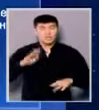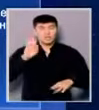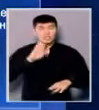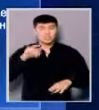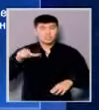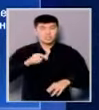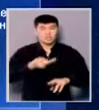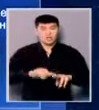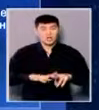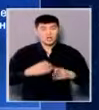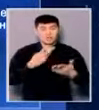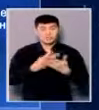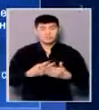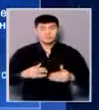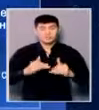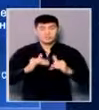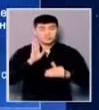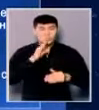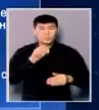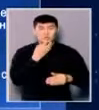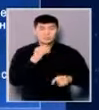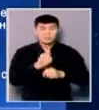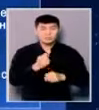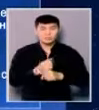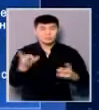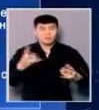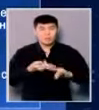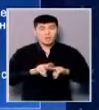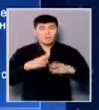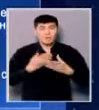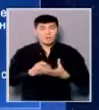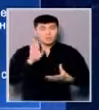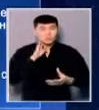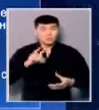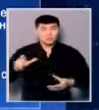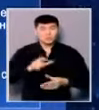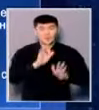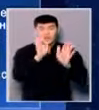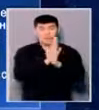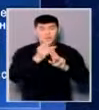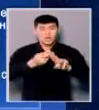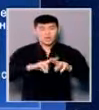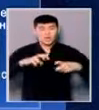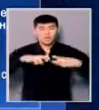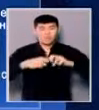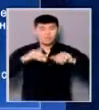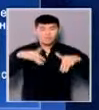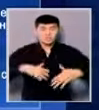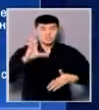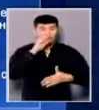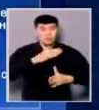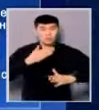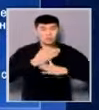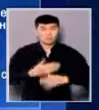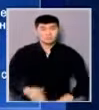өзенінің гидрологиялық ағынын жақсарту бойынша ұсыныстар әзірленді. Бұл шаралар жайық өзенінің экологиялық жағдайын жақсартуға мүмкіндік береді.